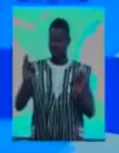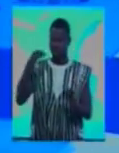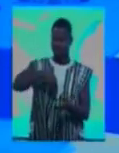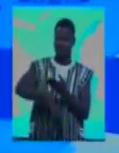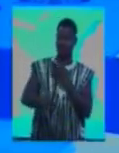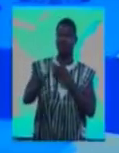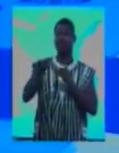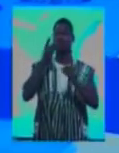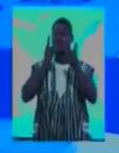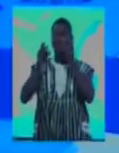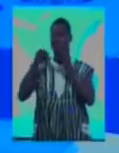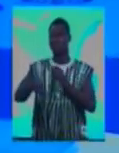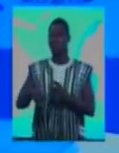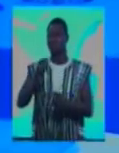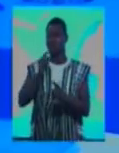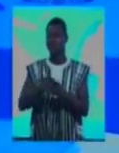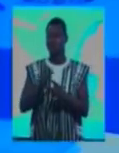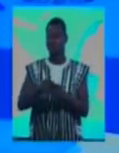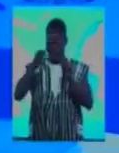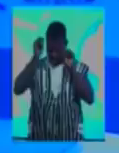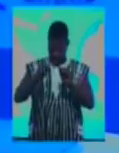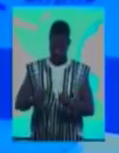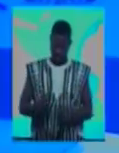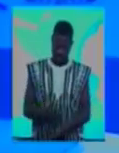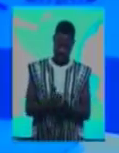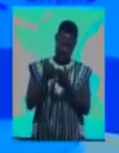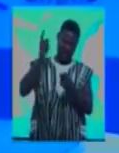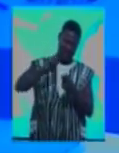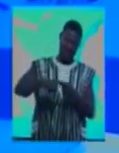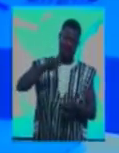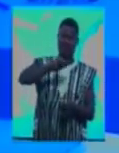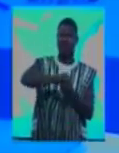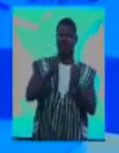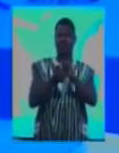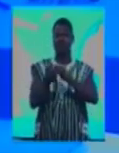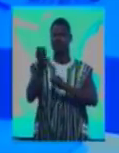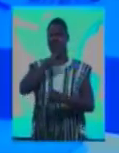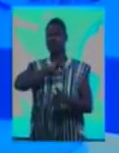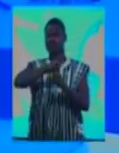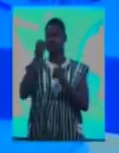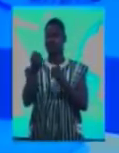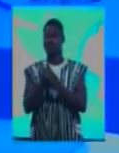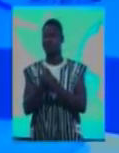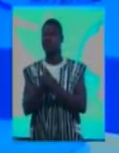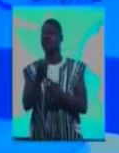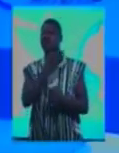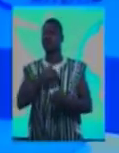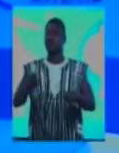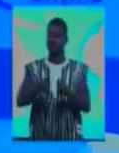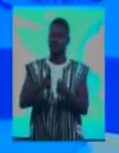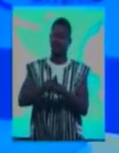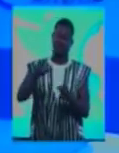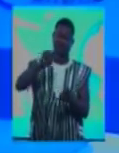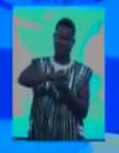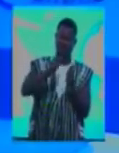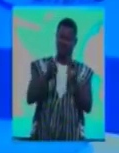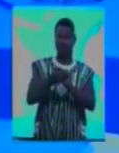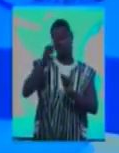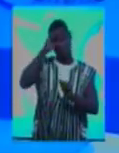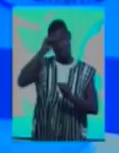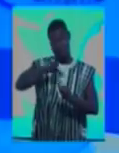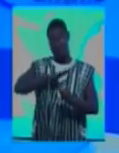discours, que les mots peuvent aider à changer les sociétés et à changer les hommes et les